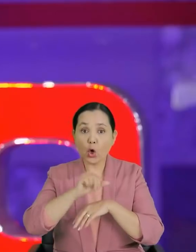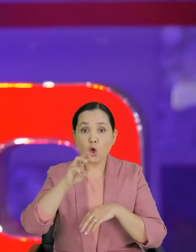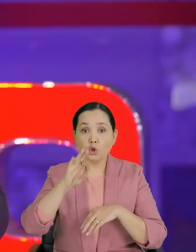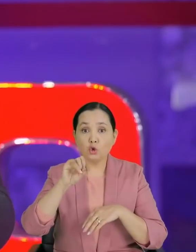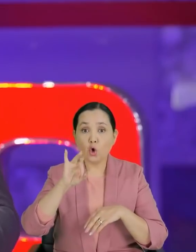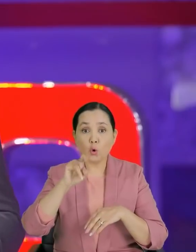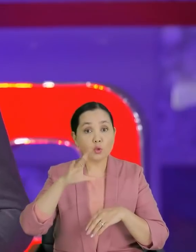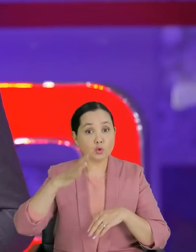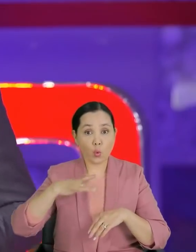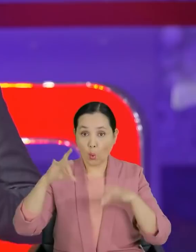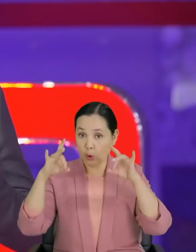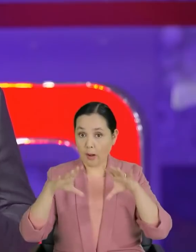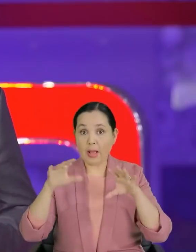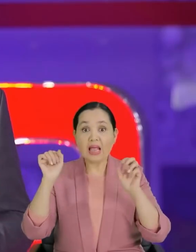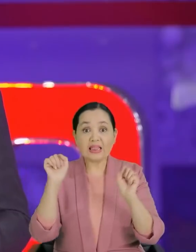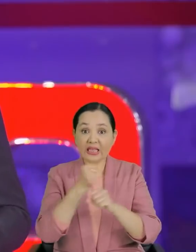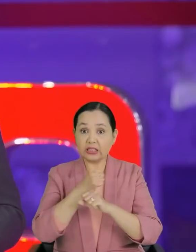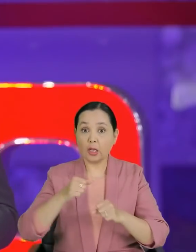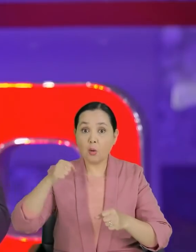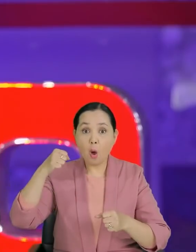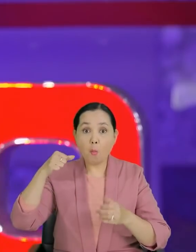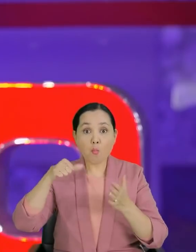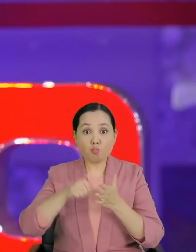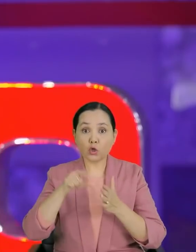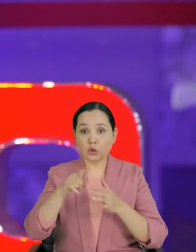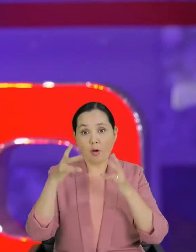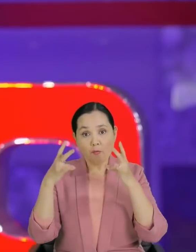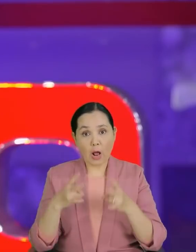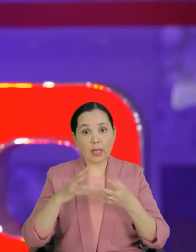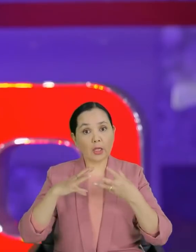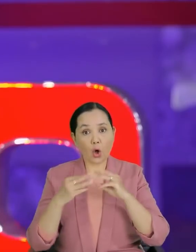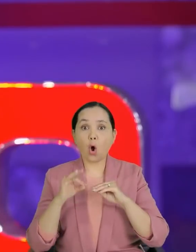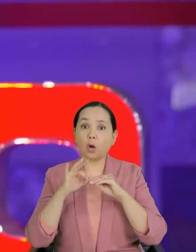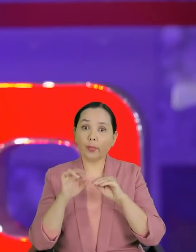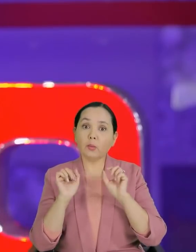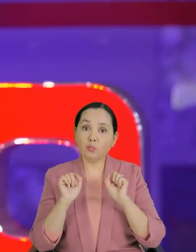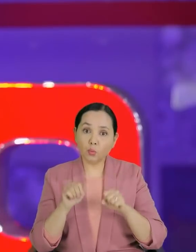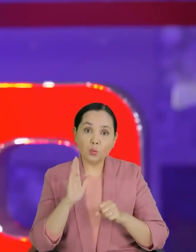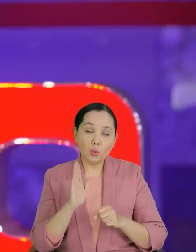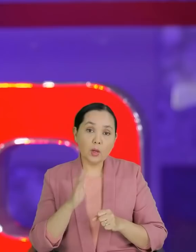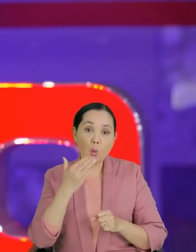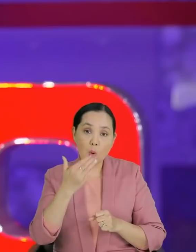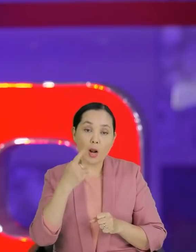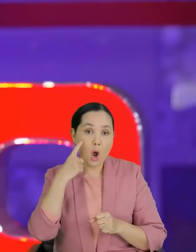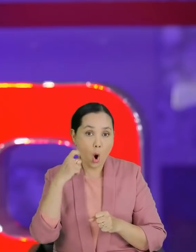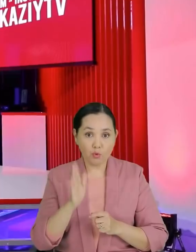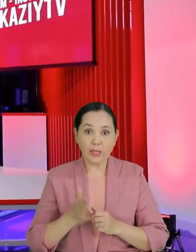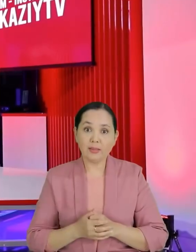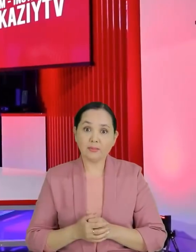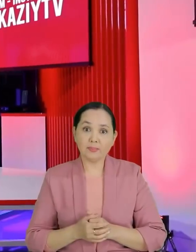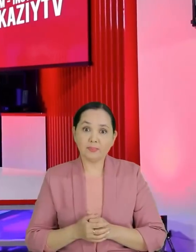pedallarini kutilmaganda tezlik bilan bosish bu falokatli oqibatlarga olib kelishi mumkinligidan ular